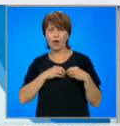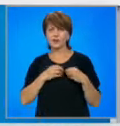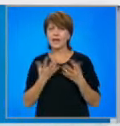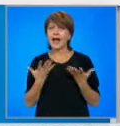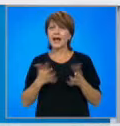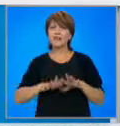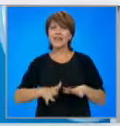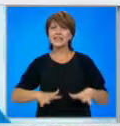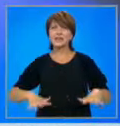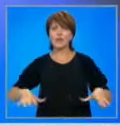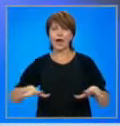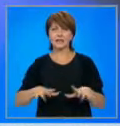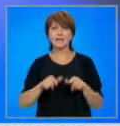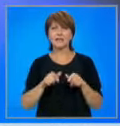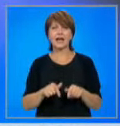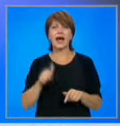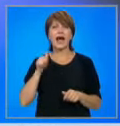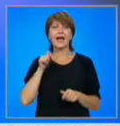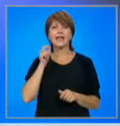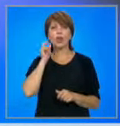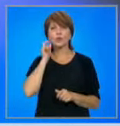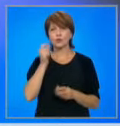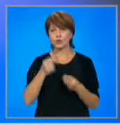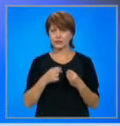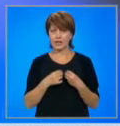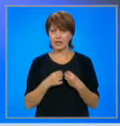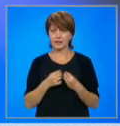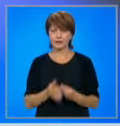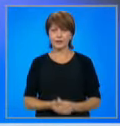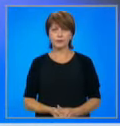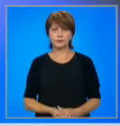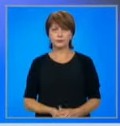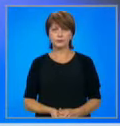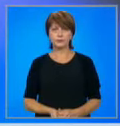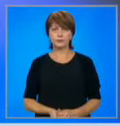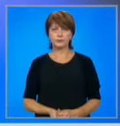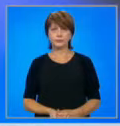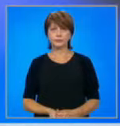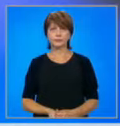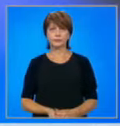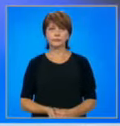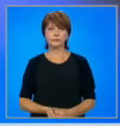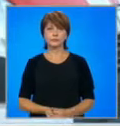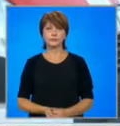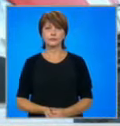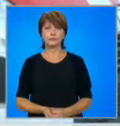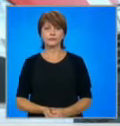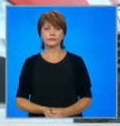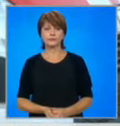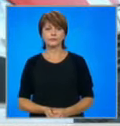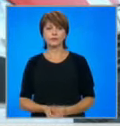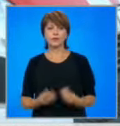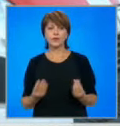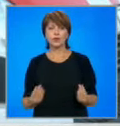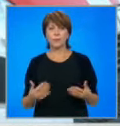е ситуацията в момента, ще ни каже Ангел Узунов. Добър вечер, Ангеле.